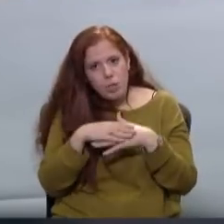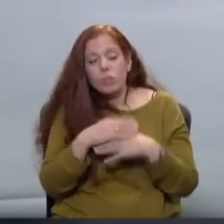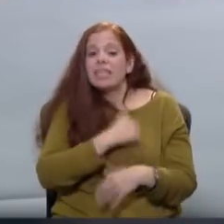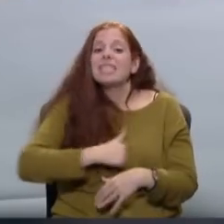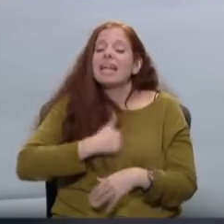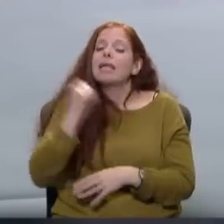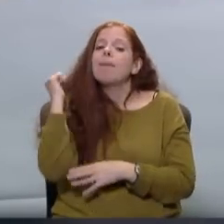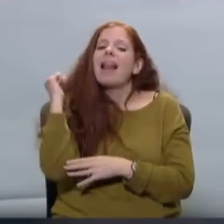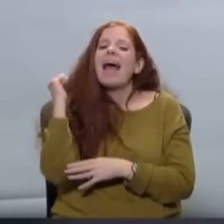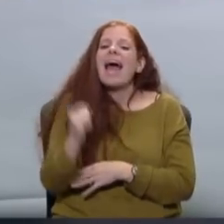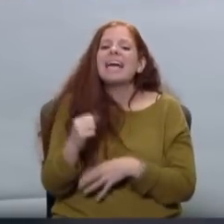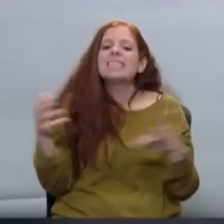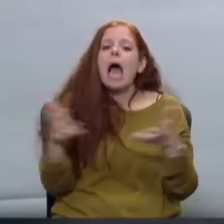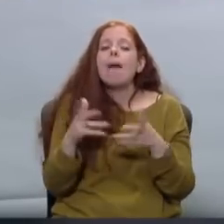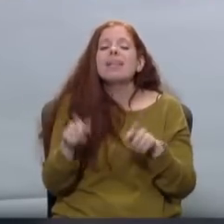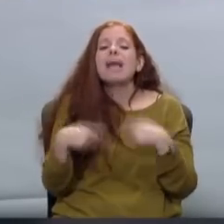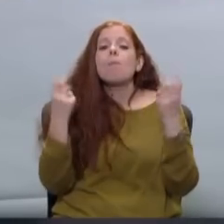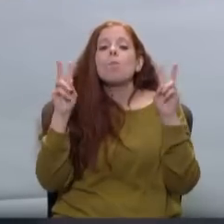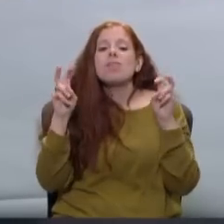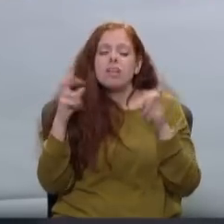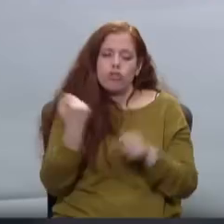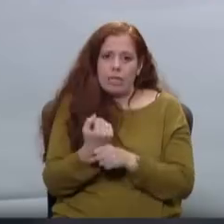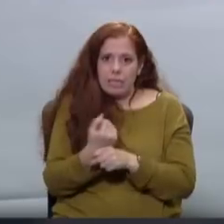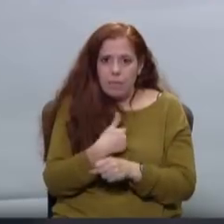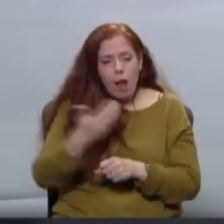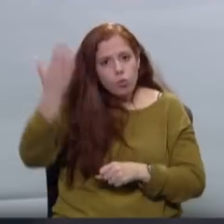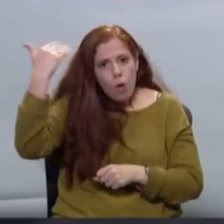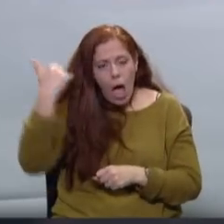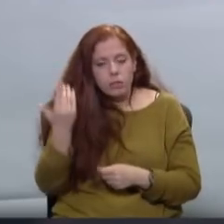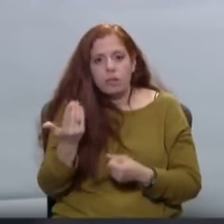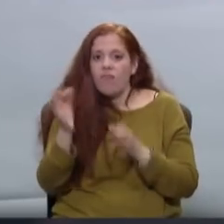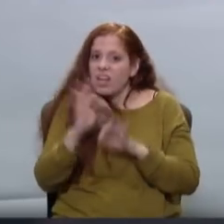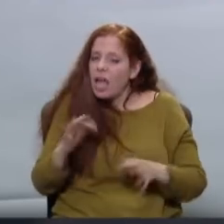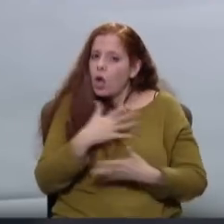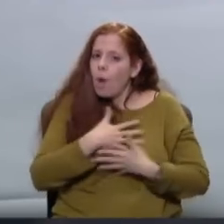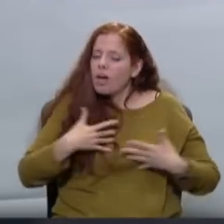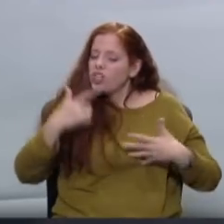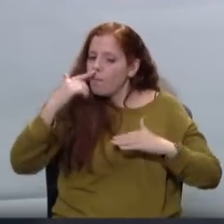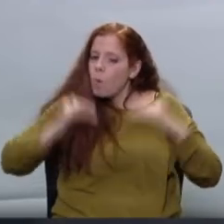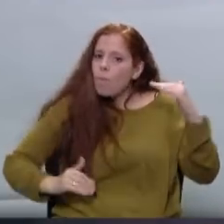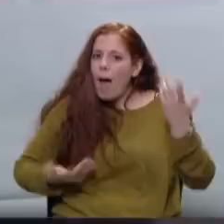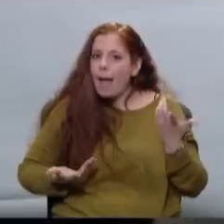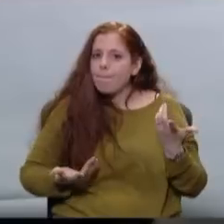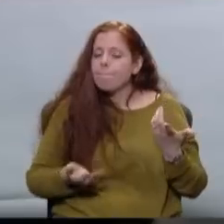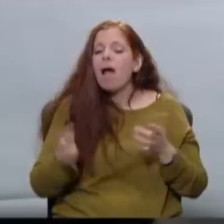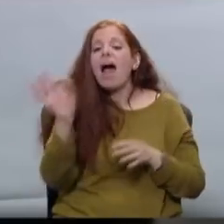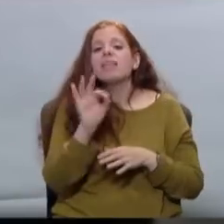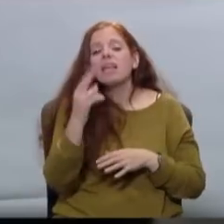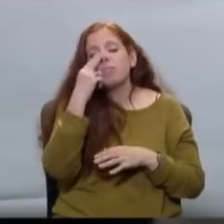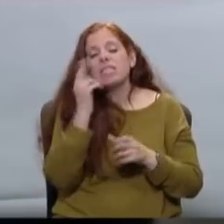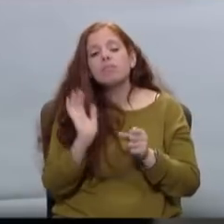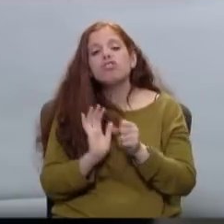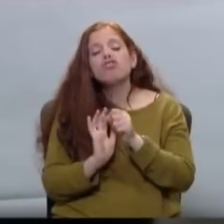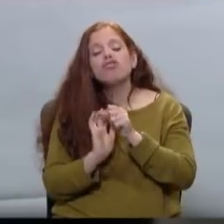התרבותי, כן, כך מכנים את זה בקנדה, שעשיתם לנו אי אז, אבל עדיין אנחנו מרגישים מקופחים, עדיין אתם מנסים להשתלט לטענתנו על